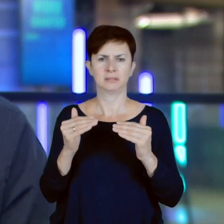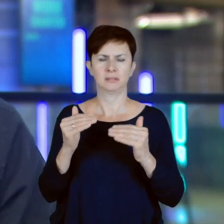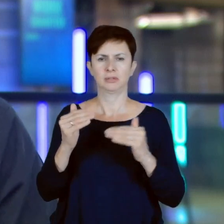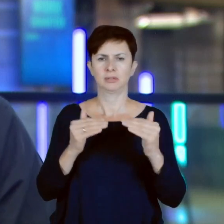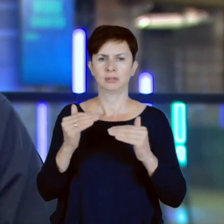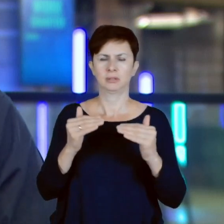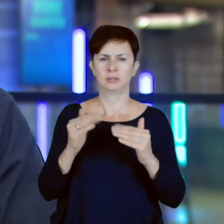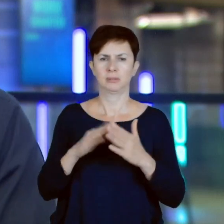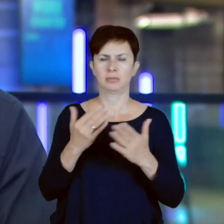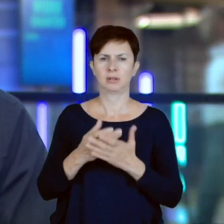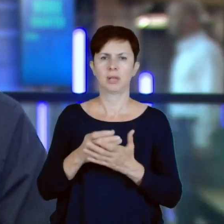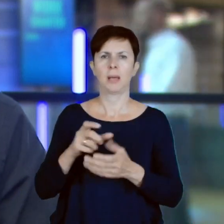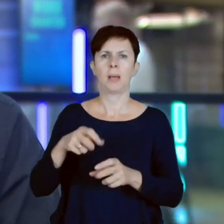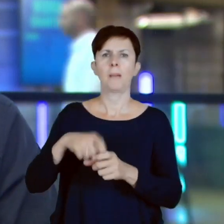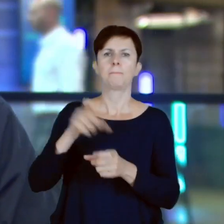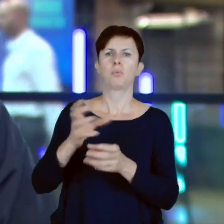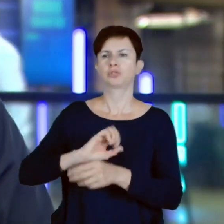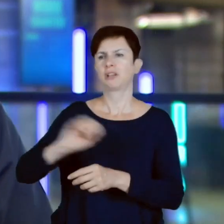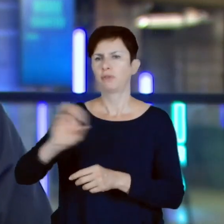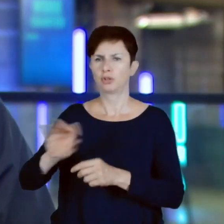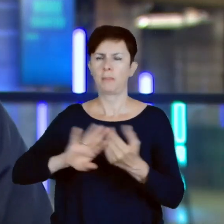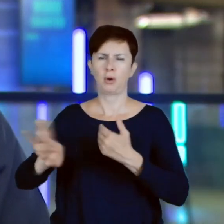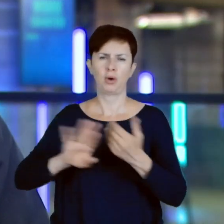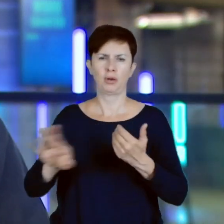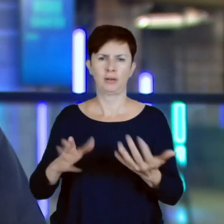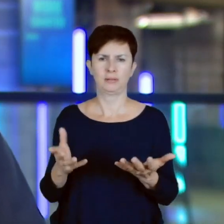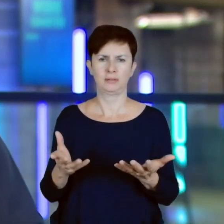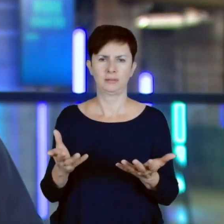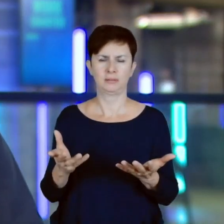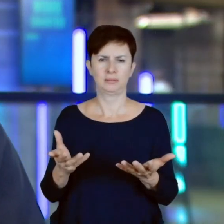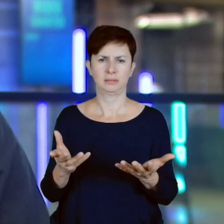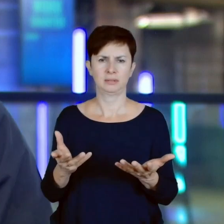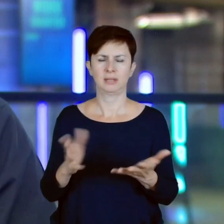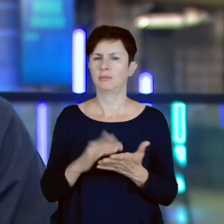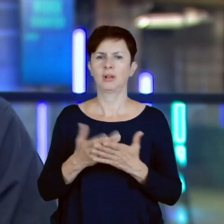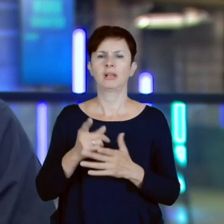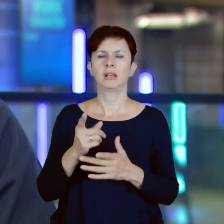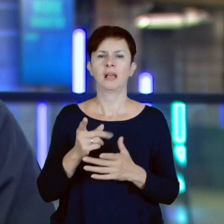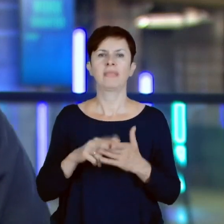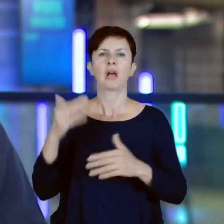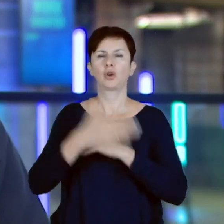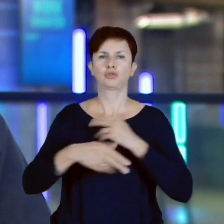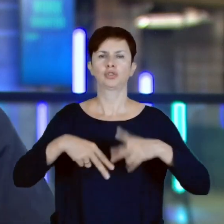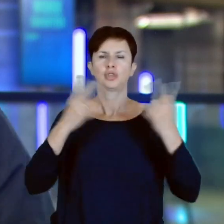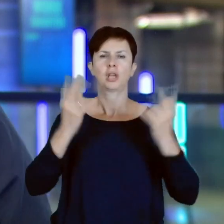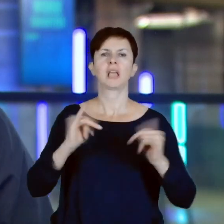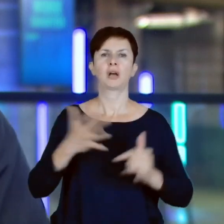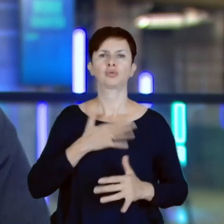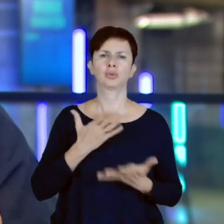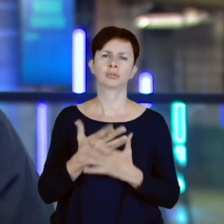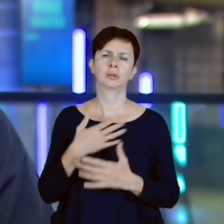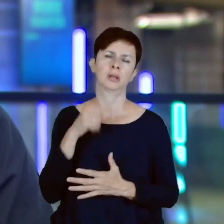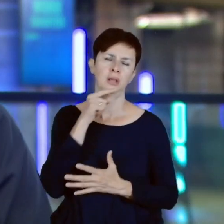prawda, segregujmy. No ale to o to chodzi, to znaczy, jak kończy dzień nie z poczuciem jakiegoś totalnego wycieńczenia